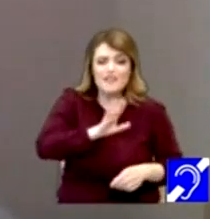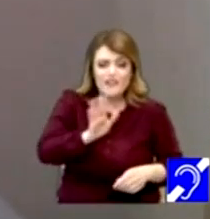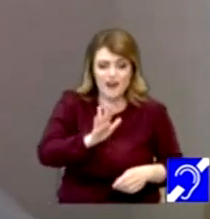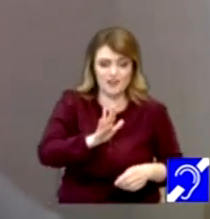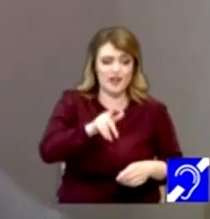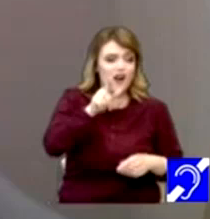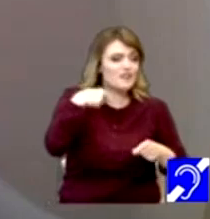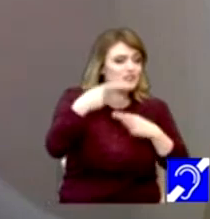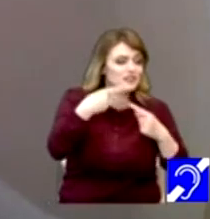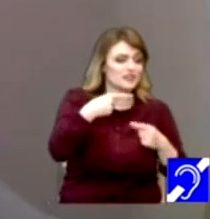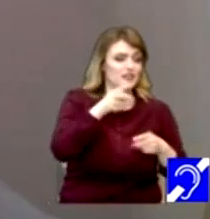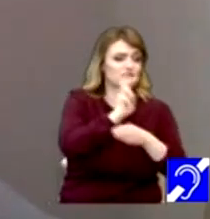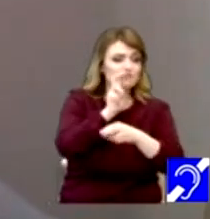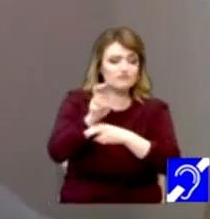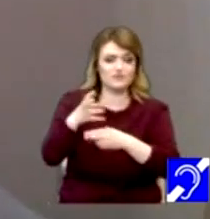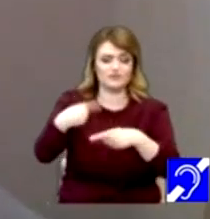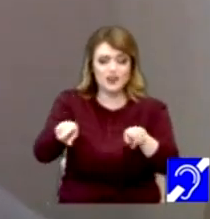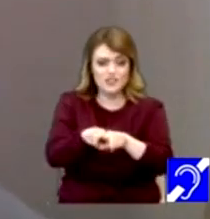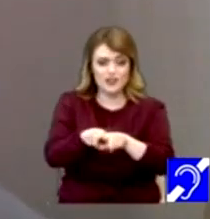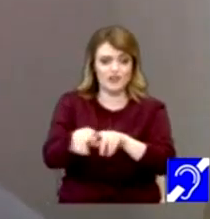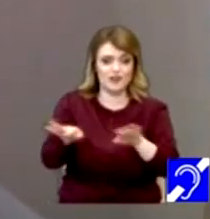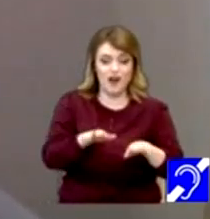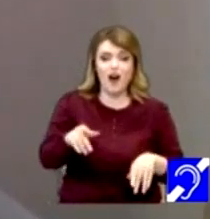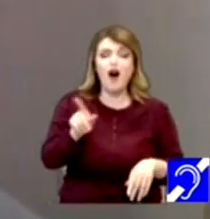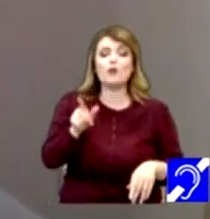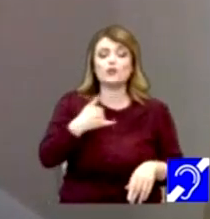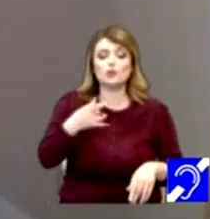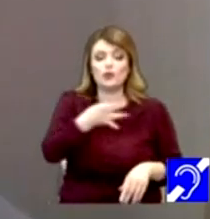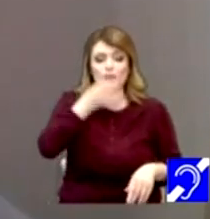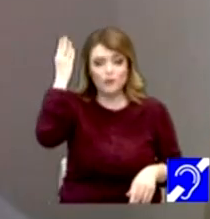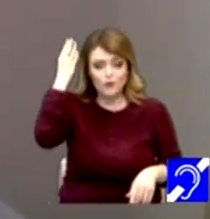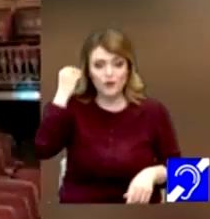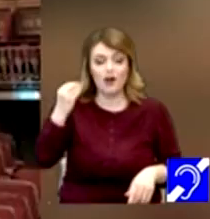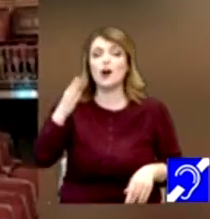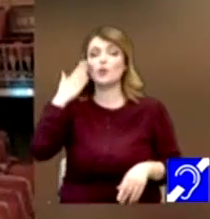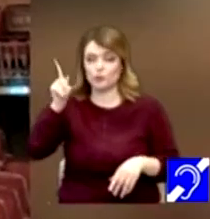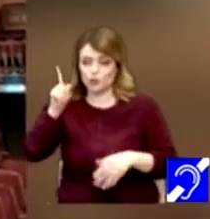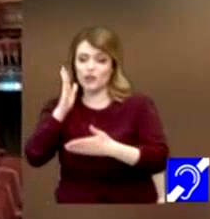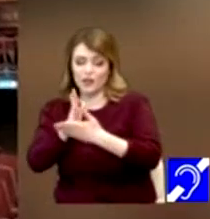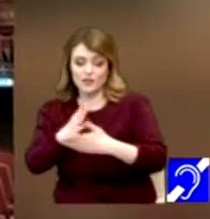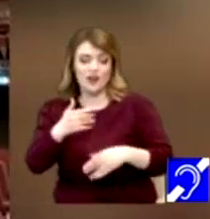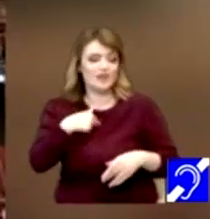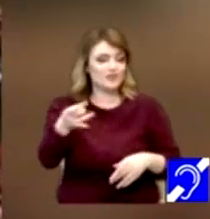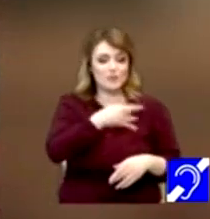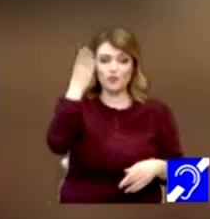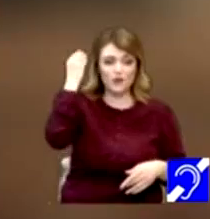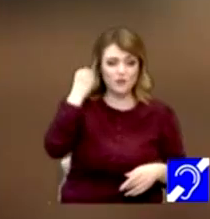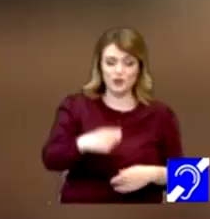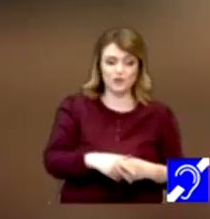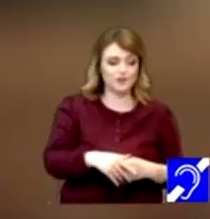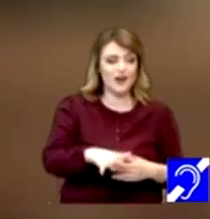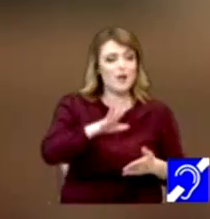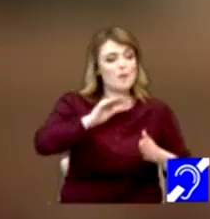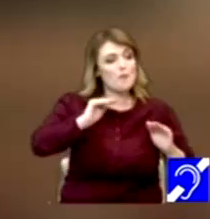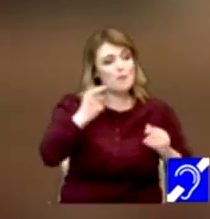sector. Ceea ce nu pot spun despre Republica Moldova, în România mai este ceva. După ce va acumula mai multă